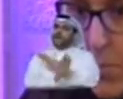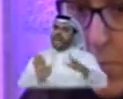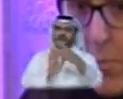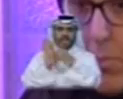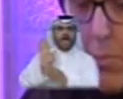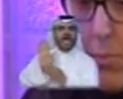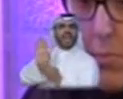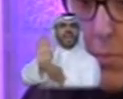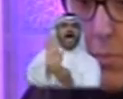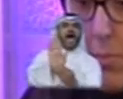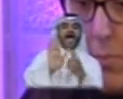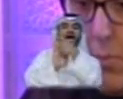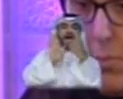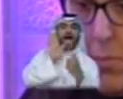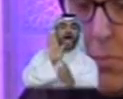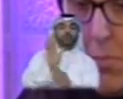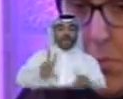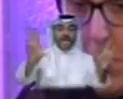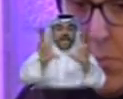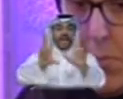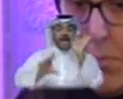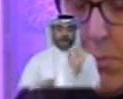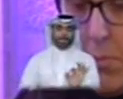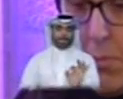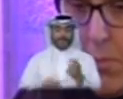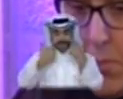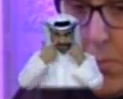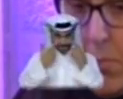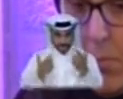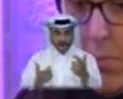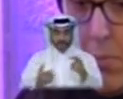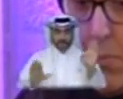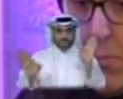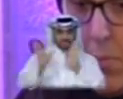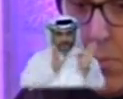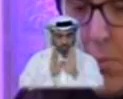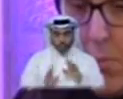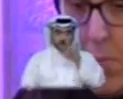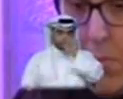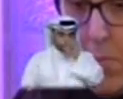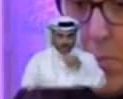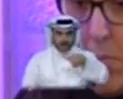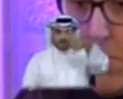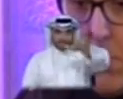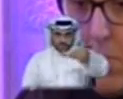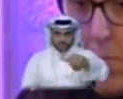وستحتوي على وسائل التي نص عليها القانون والتي